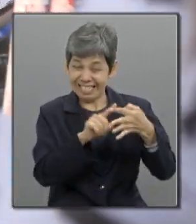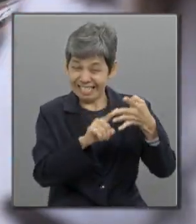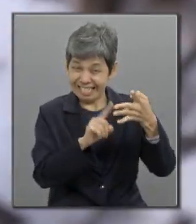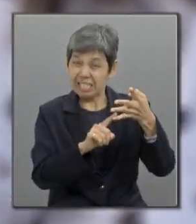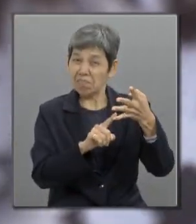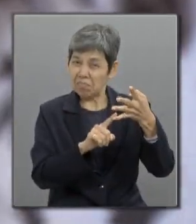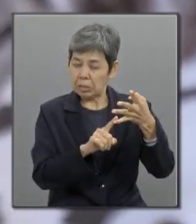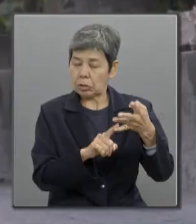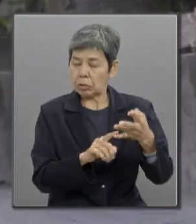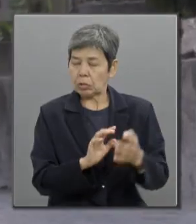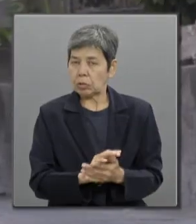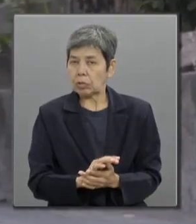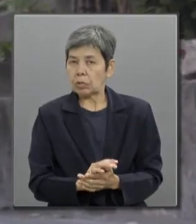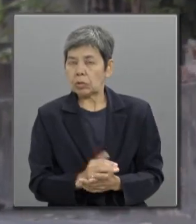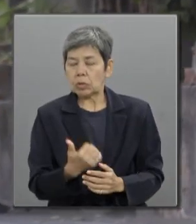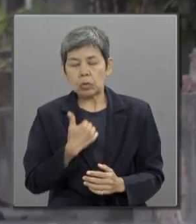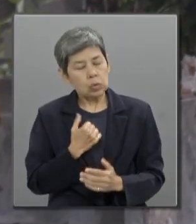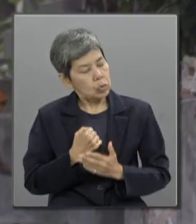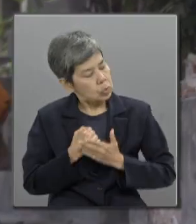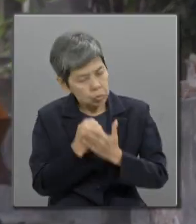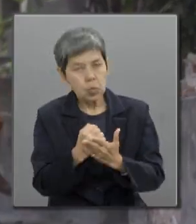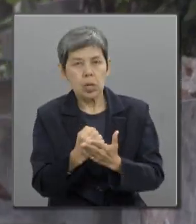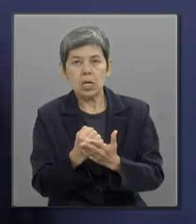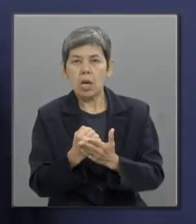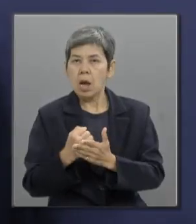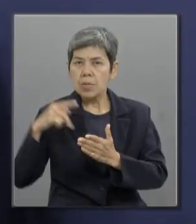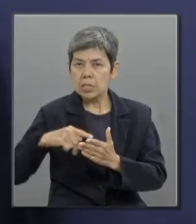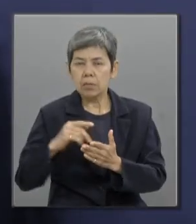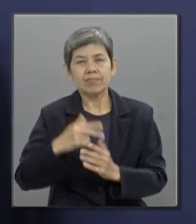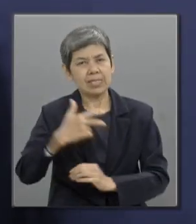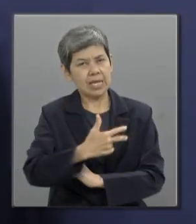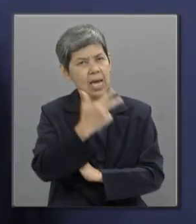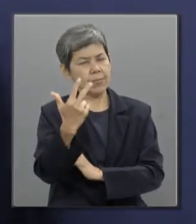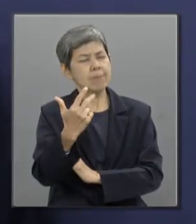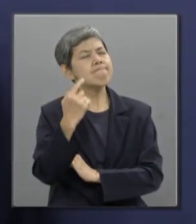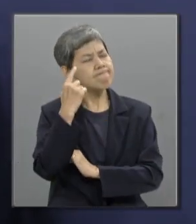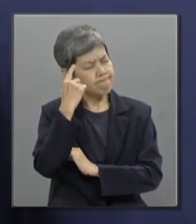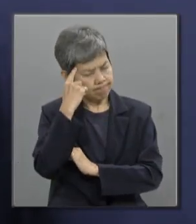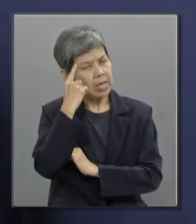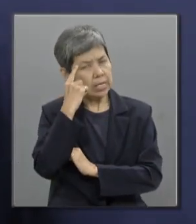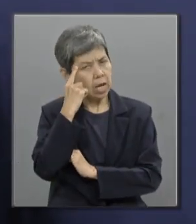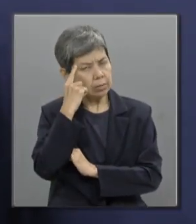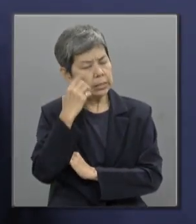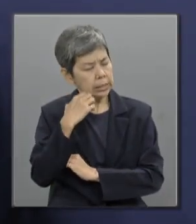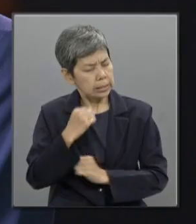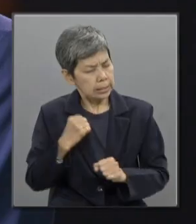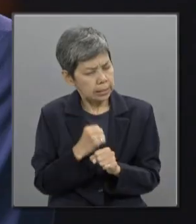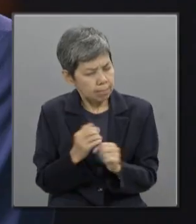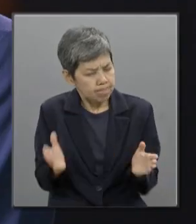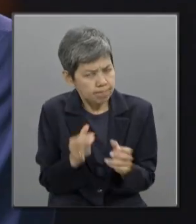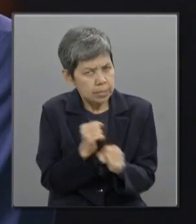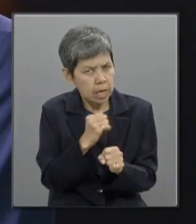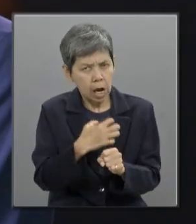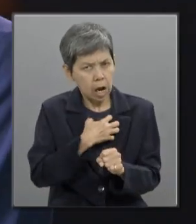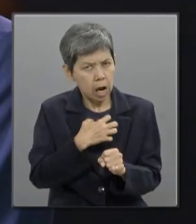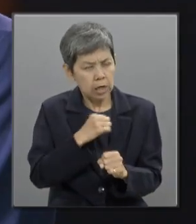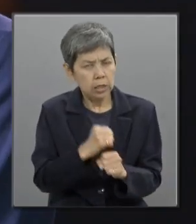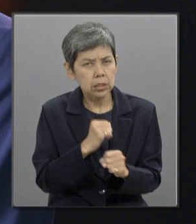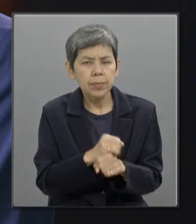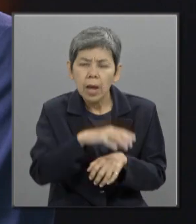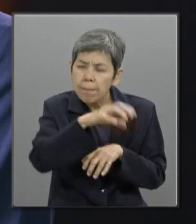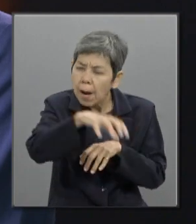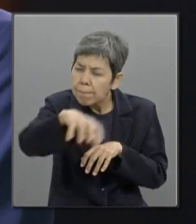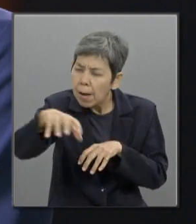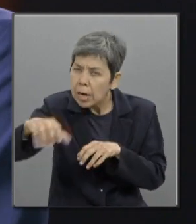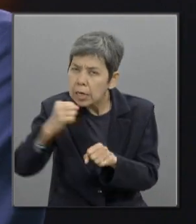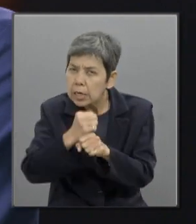คนที่จะต้องได้รับการช่วยเหลือเป็นพิเศษไทย PBS ก็น่าจะเป็นตัวหนึ่งที่กระตุ้นองค์หน่วยง